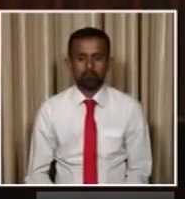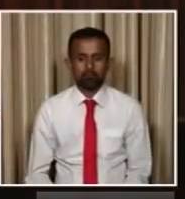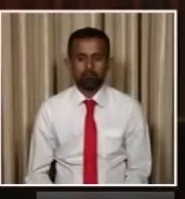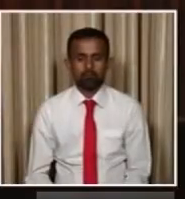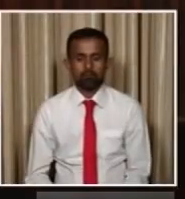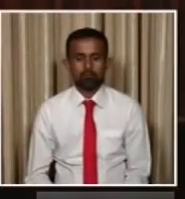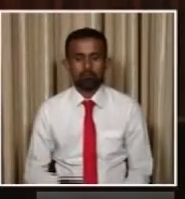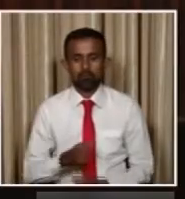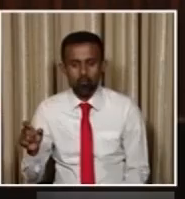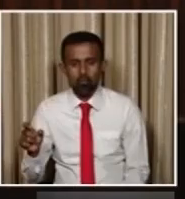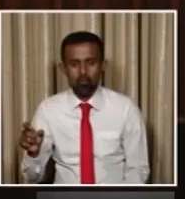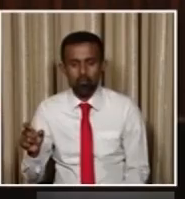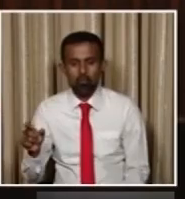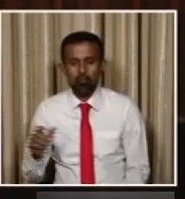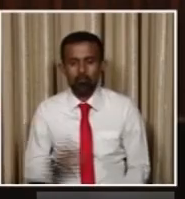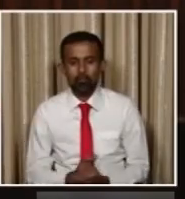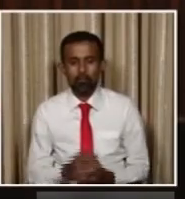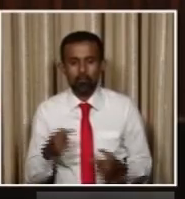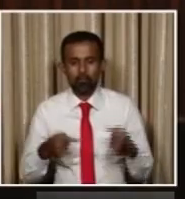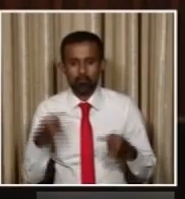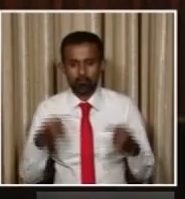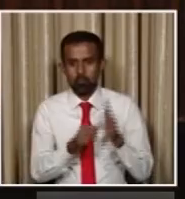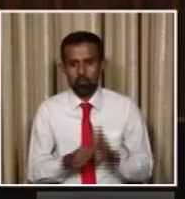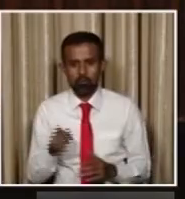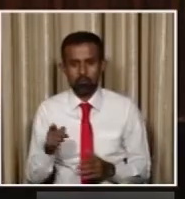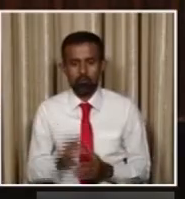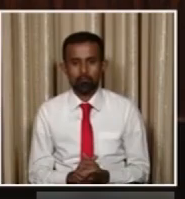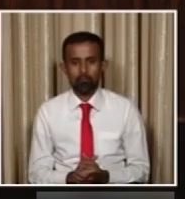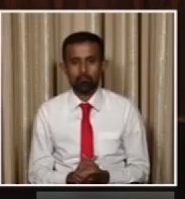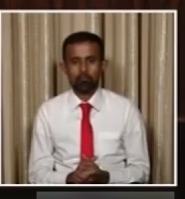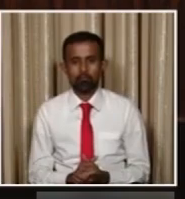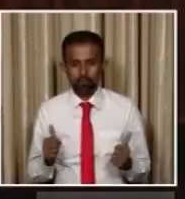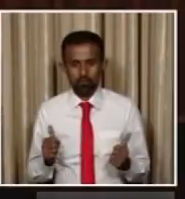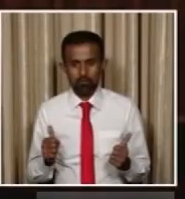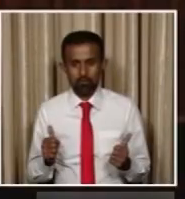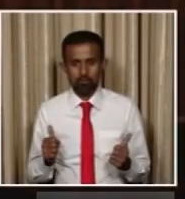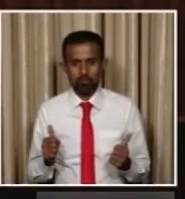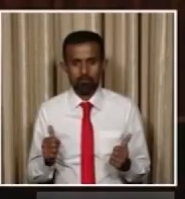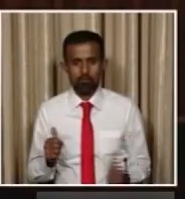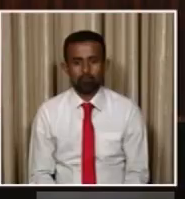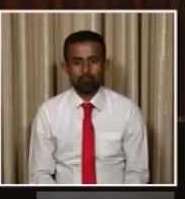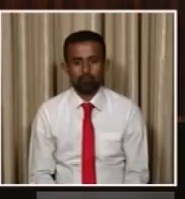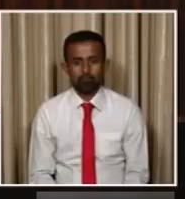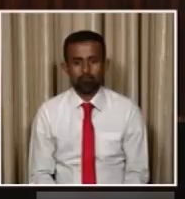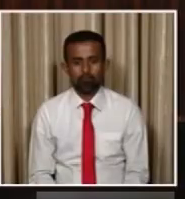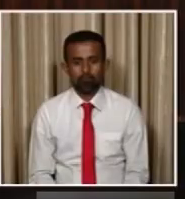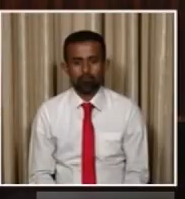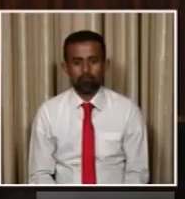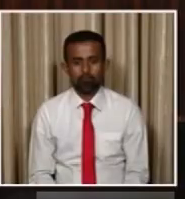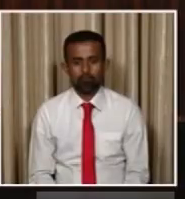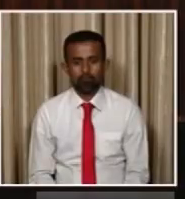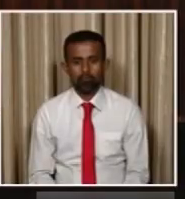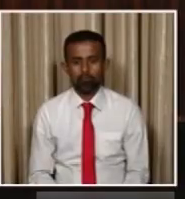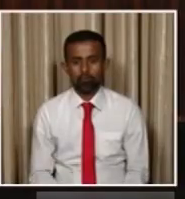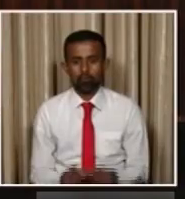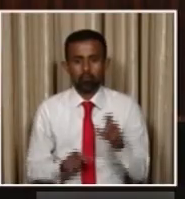ආණ්ඩු පක්ෂයේ මන්ත්‍රීවරයෙක්. ඔහු නෑ මේ විවාදේ බකල් කරන්න. එතුමා ඉන්නවා. උතර ගාඩ හරිනේ 20ක් අවශ්‍ය.